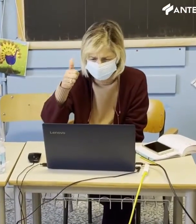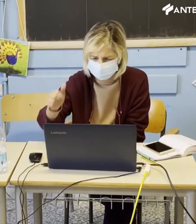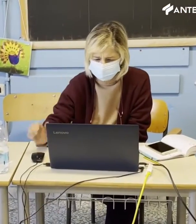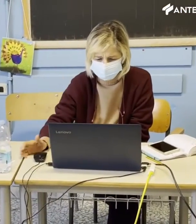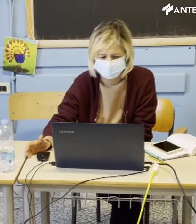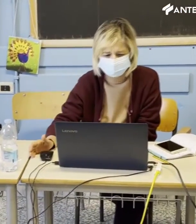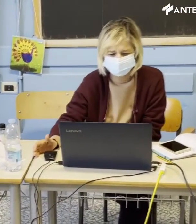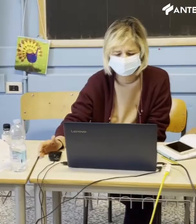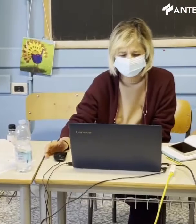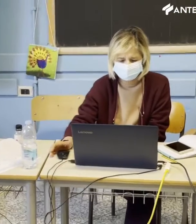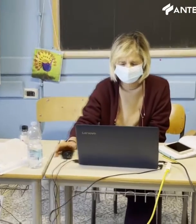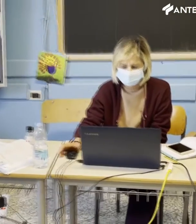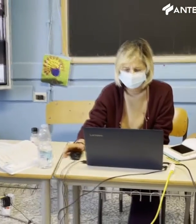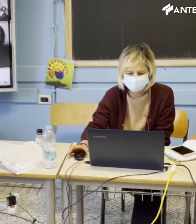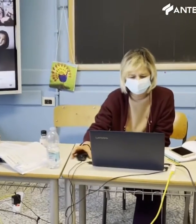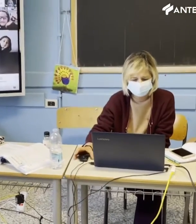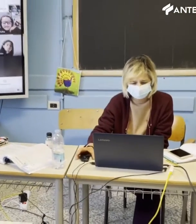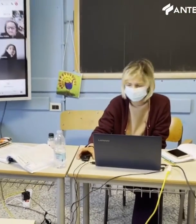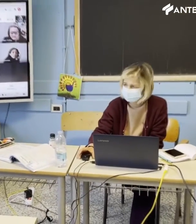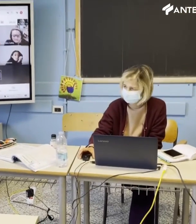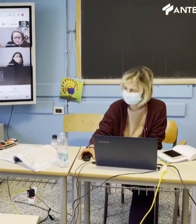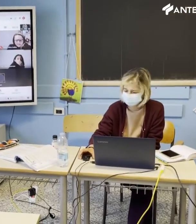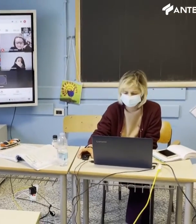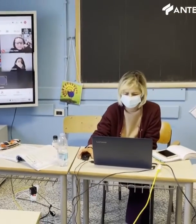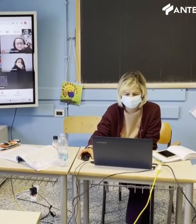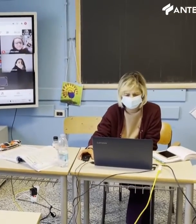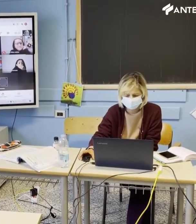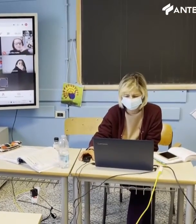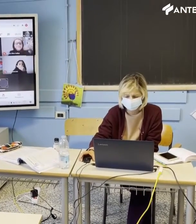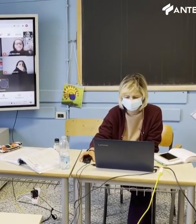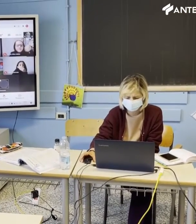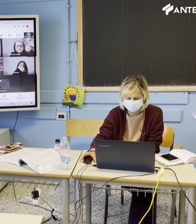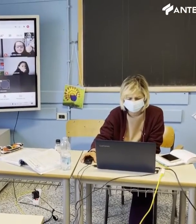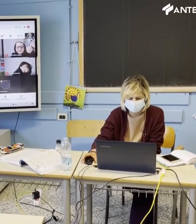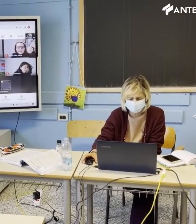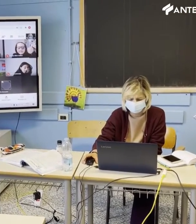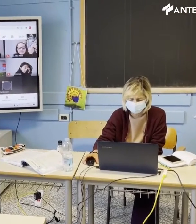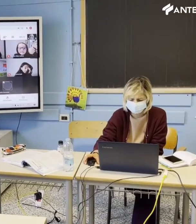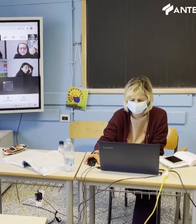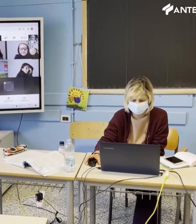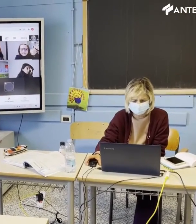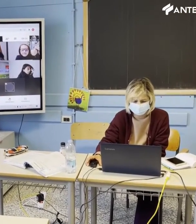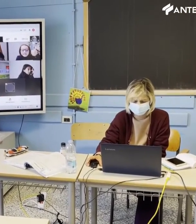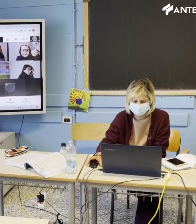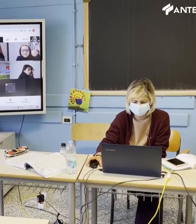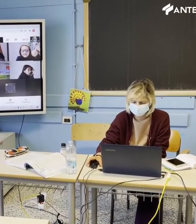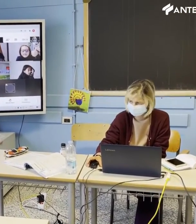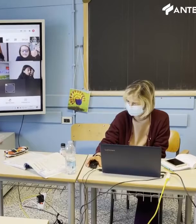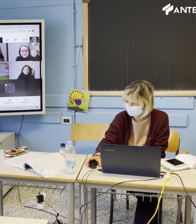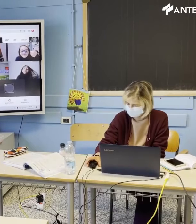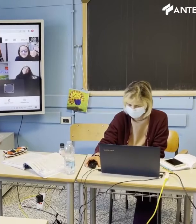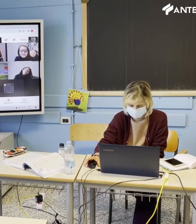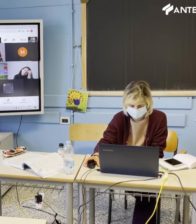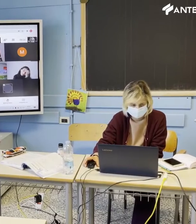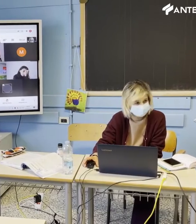bianchi e i sindacati affronterà il tema dei protocolli di sicurezza e gli esami ormai dietro l'angolo in settimana